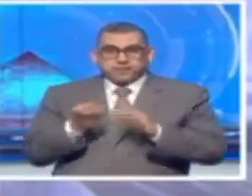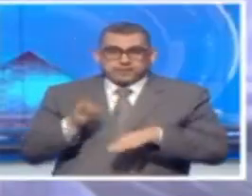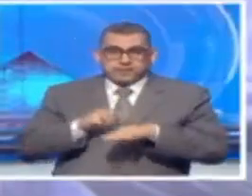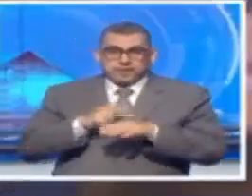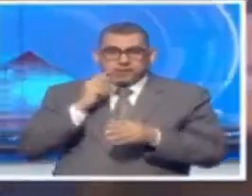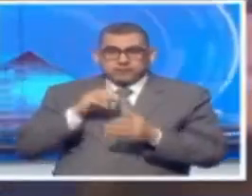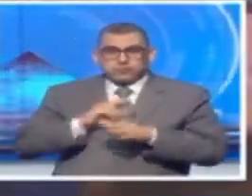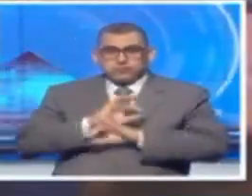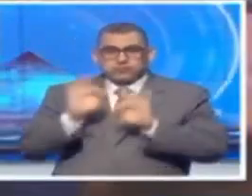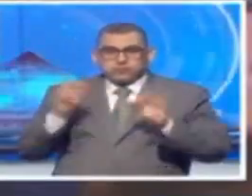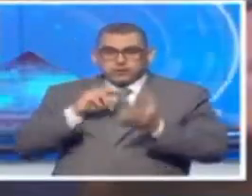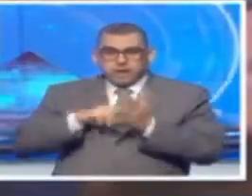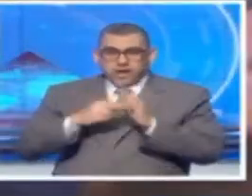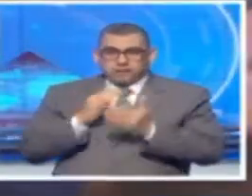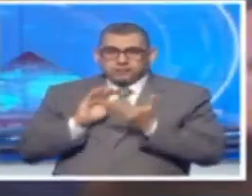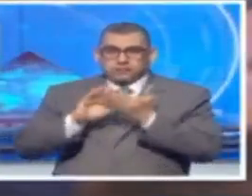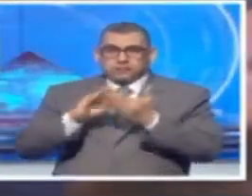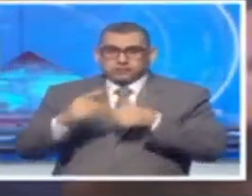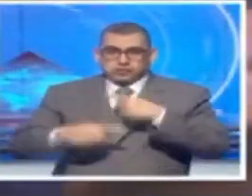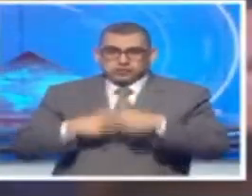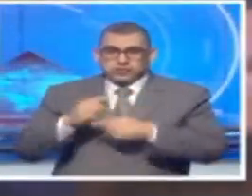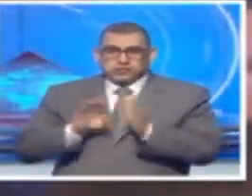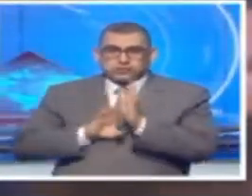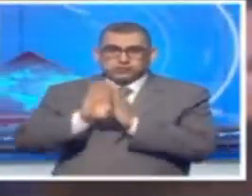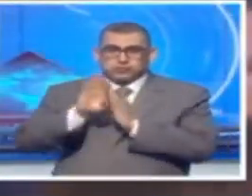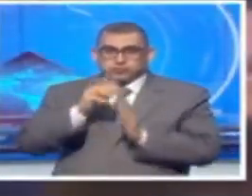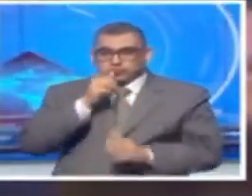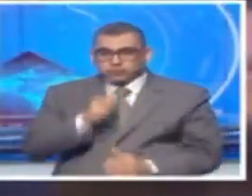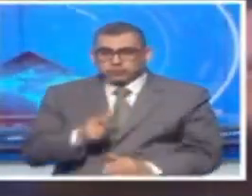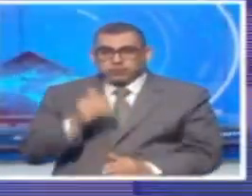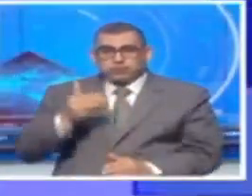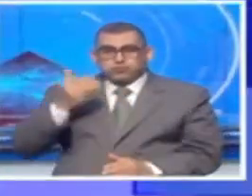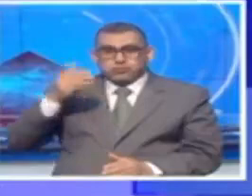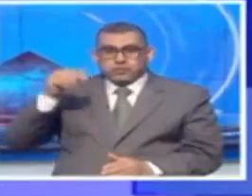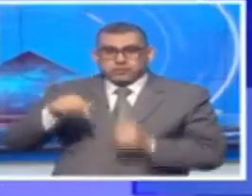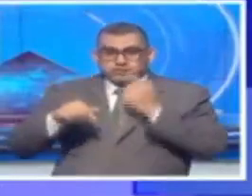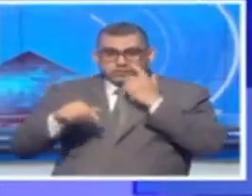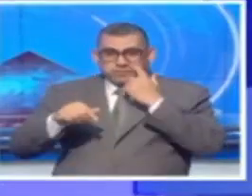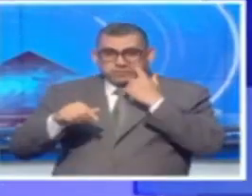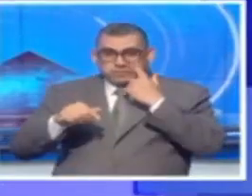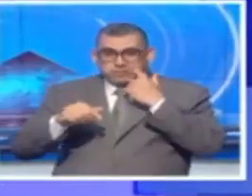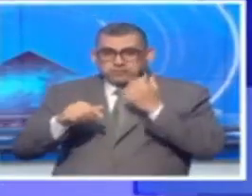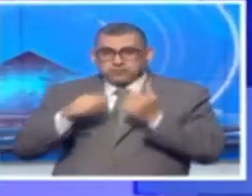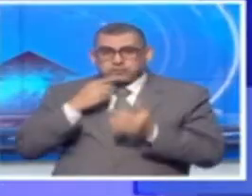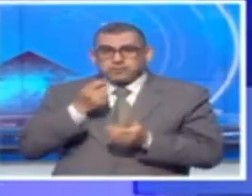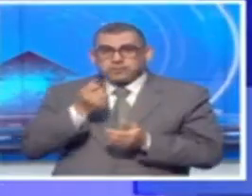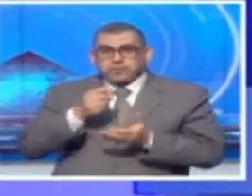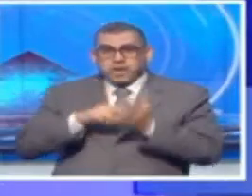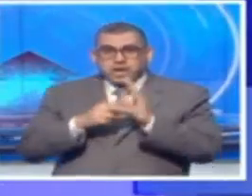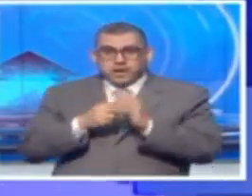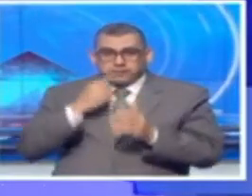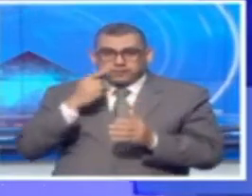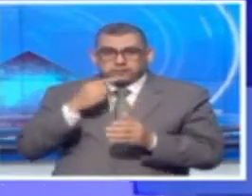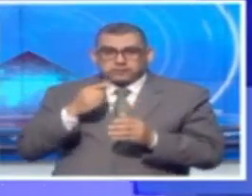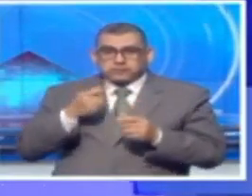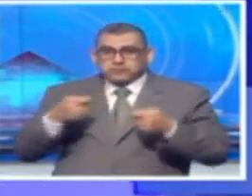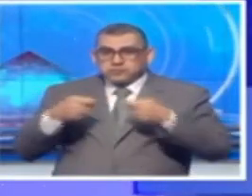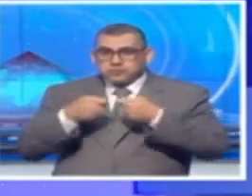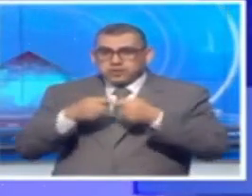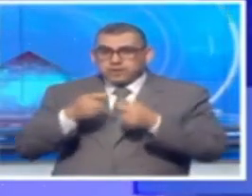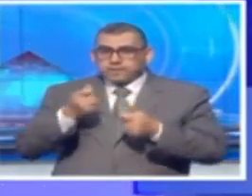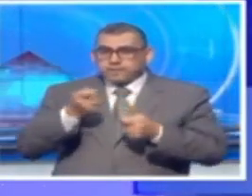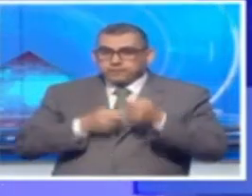عن توطين التنمية المستدامة. لا أرى مستقبلا للوحدات المالية ولوحدات الوساطة المالية